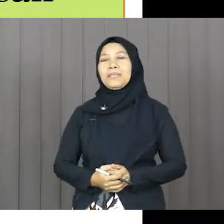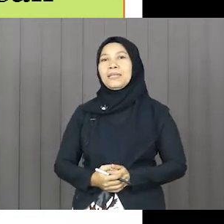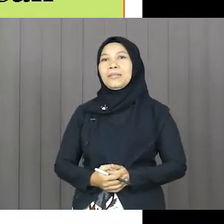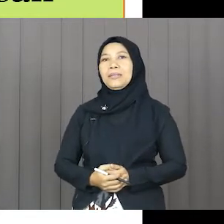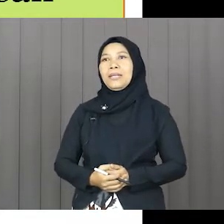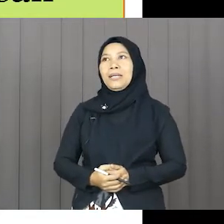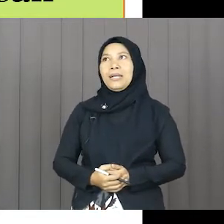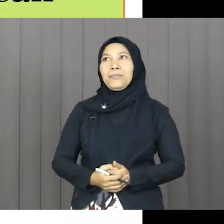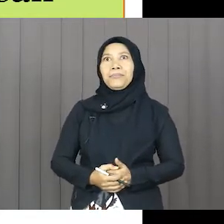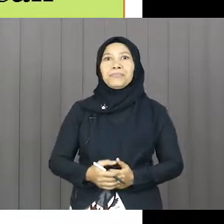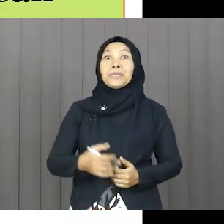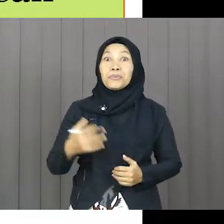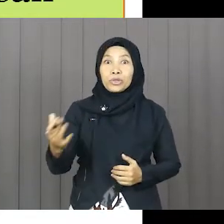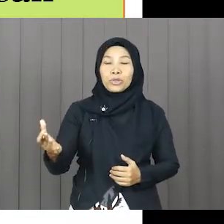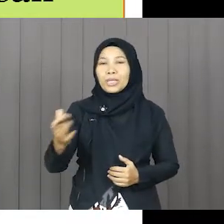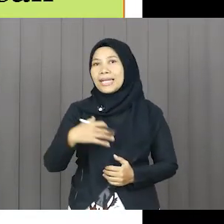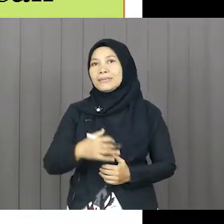kita